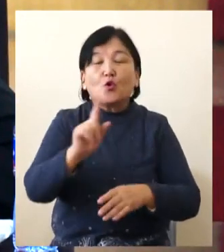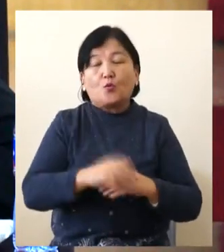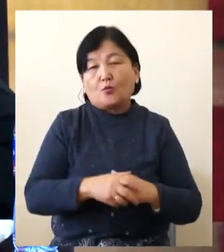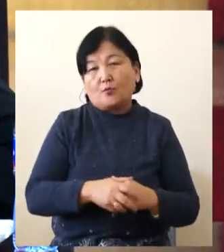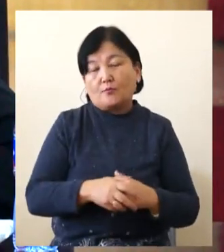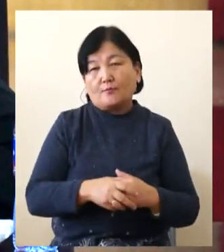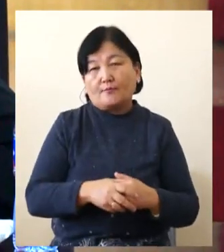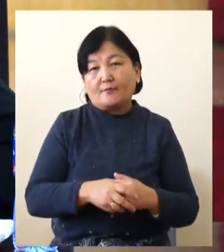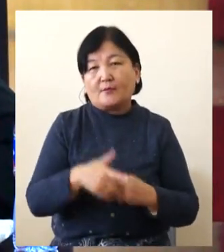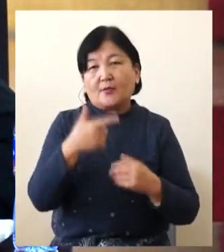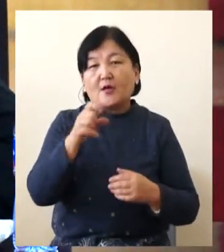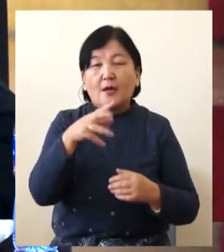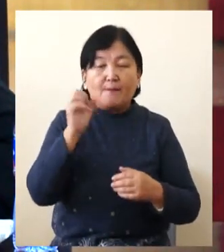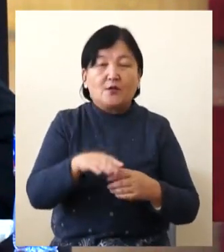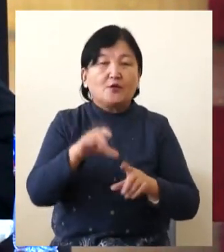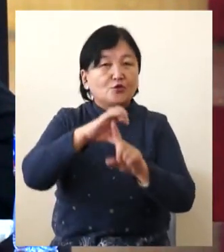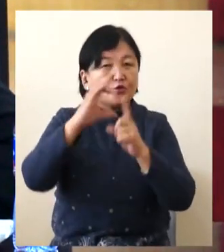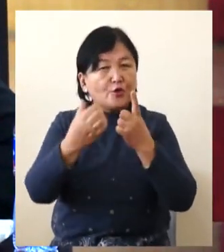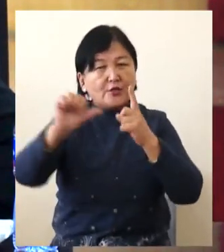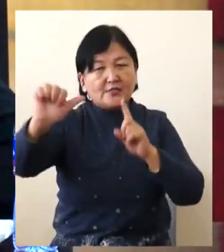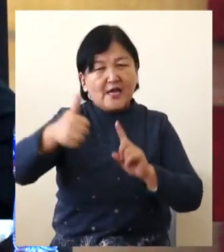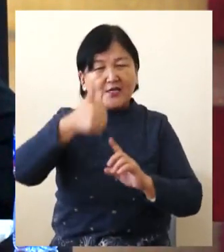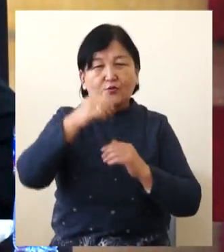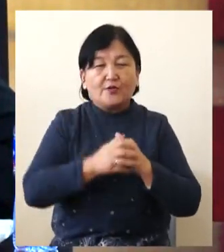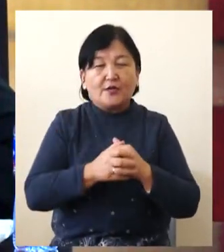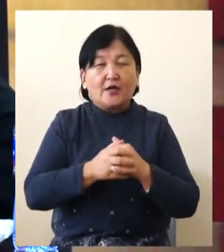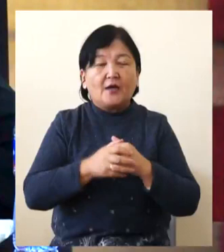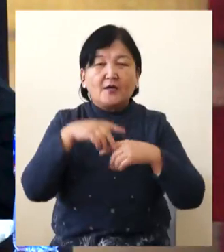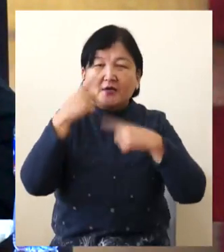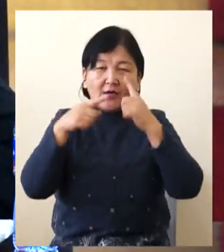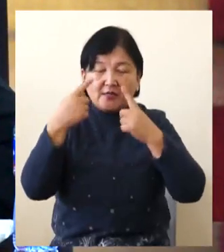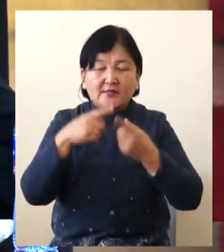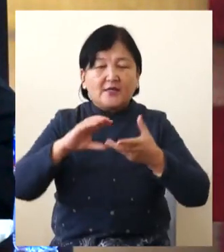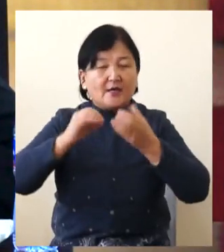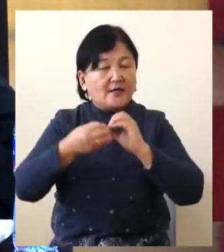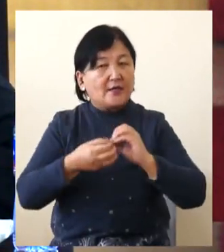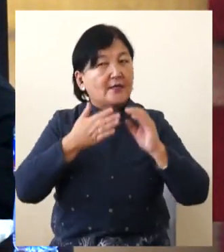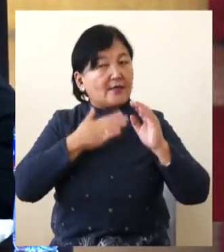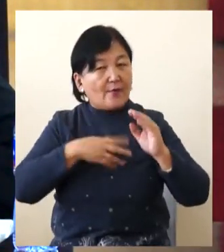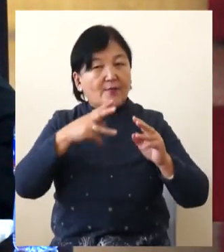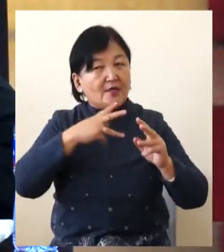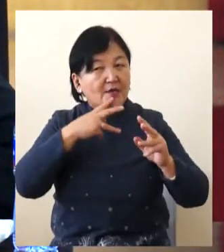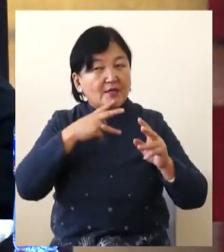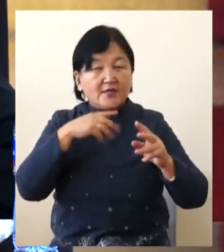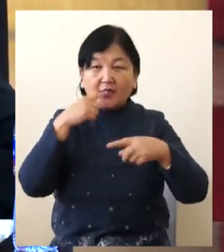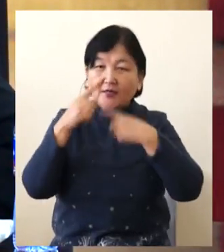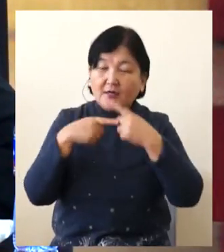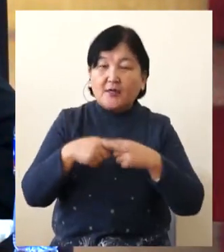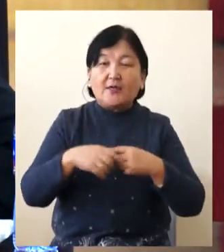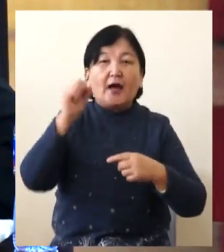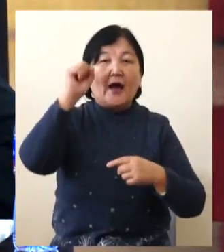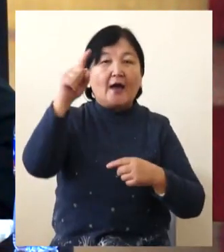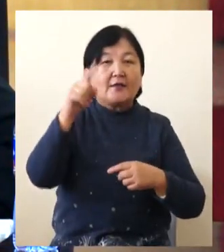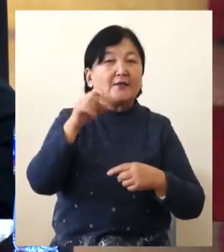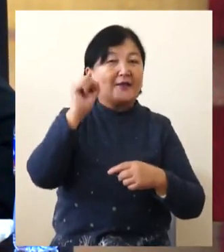юм. Гэх мэтэр ийм соёлоо жоохон сайжруулаад ярилцлагаа ийм маягаар мэдээлэлтэй яриад ахан ах